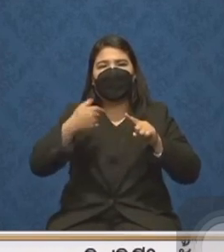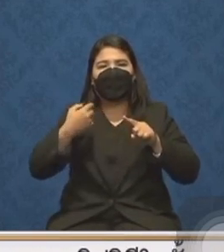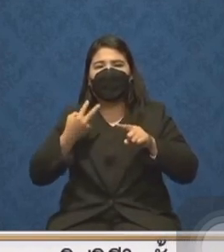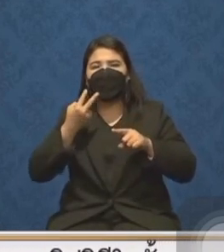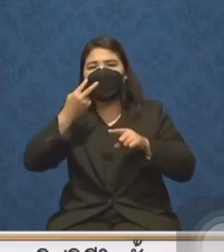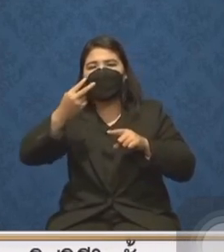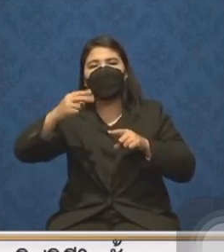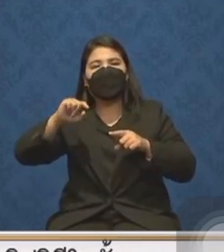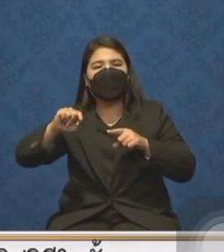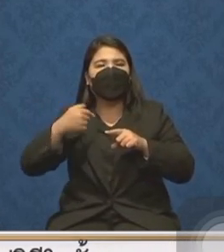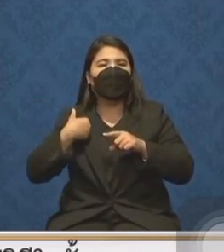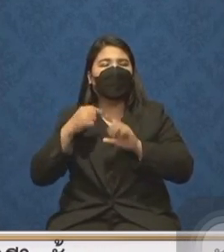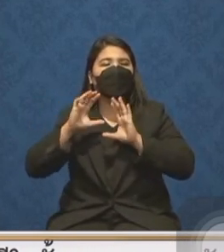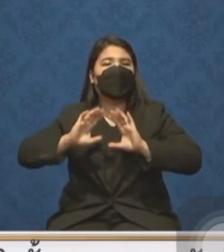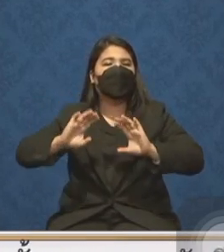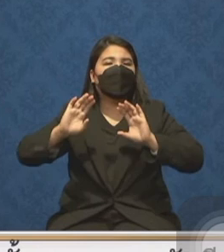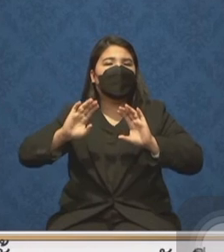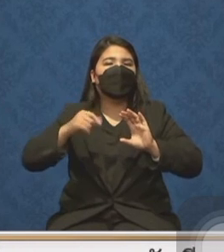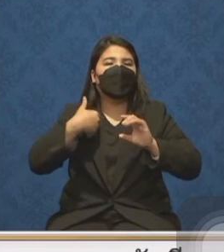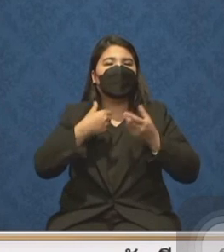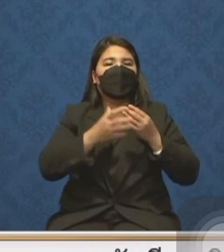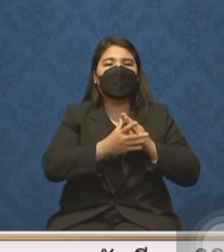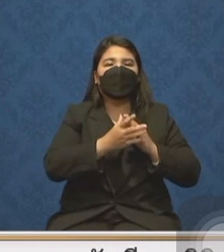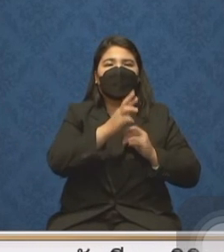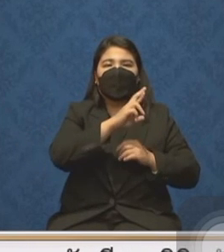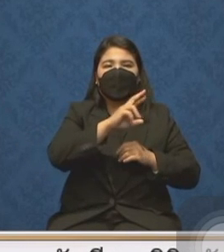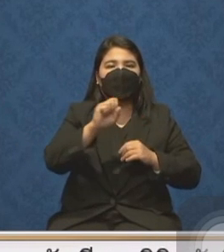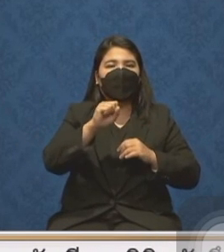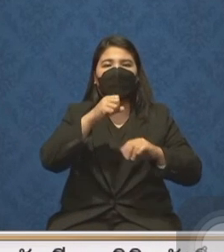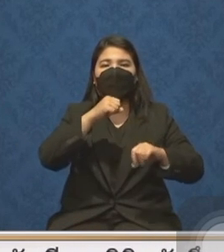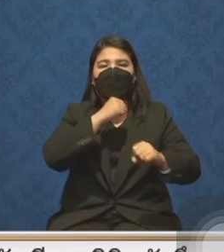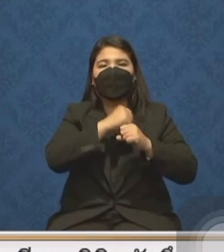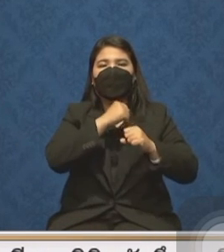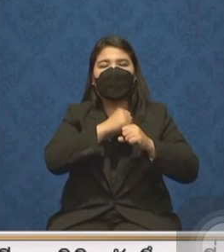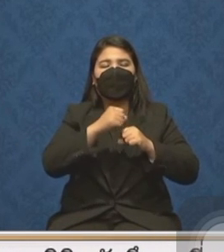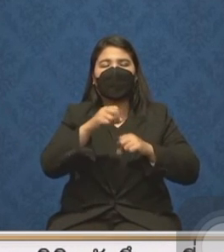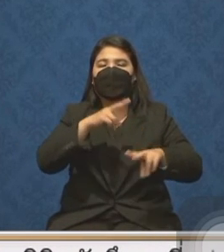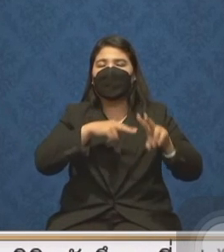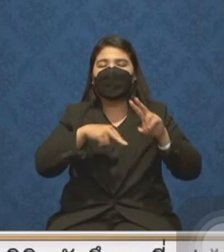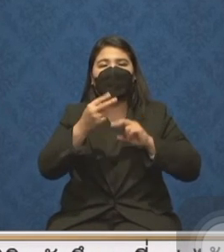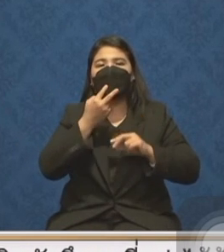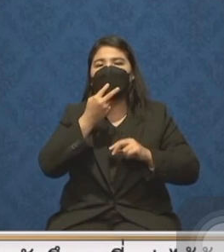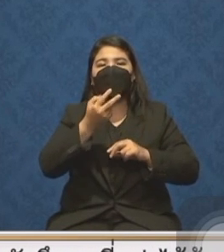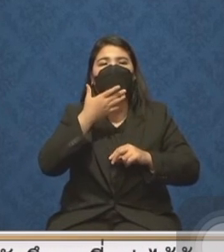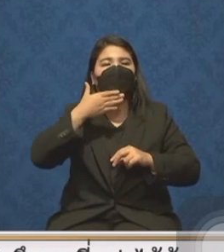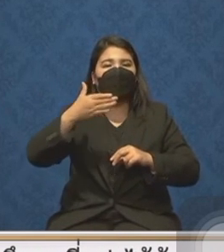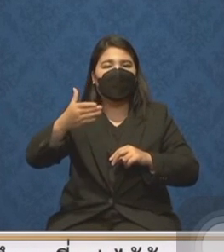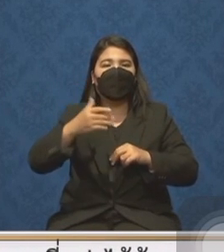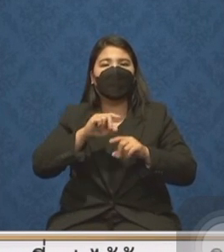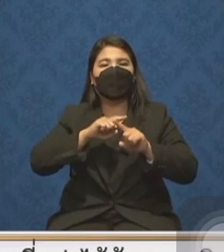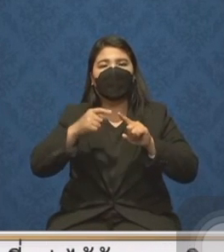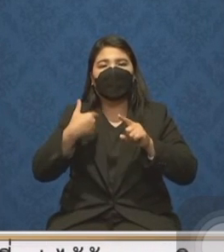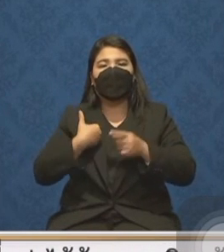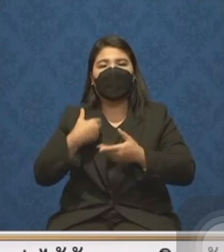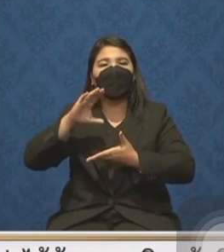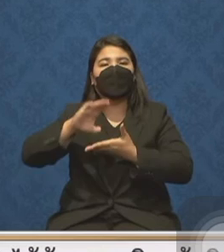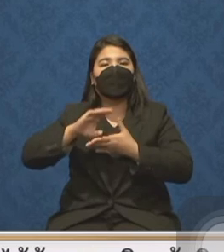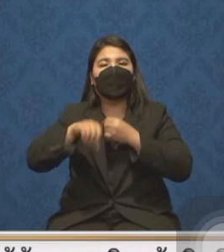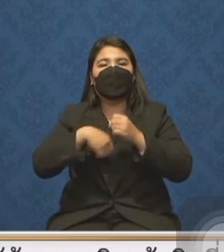ของรัฐบาลแล้วก็การทำงานของสภาของเรามาดูตลอดครับในถึงวาระของงบประมาณ